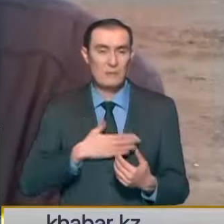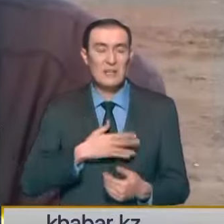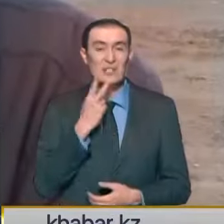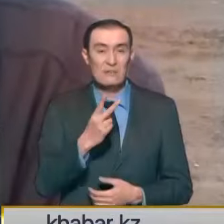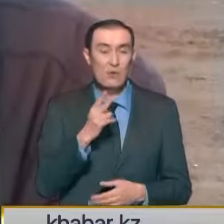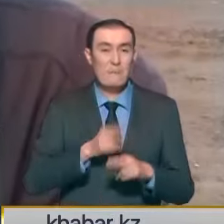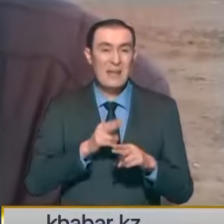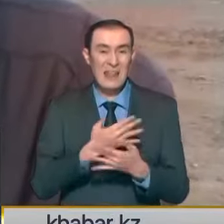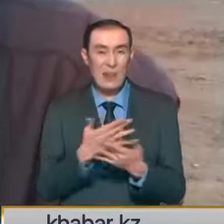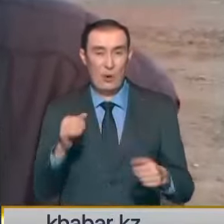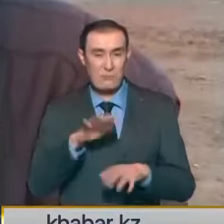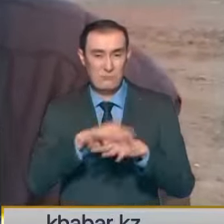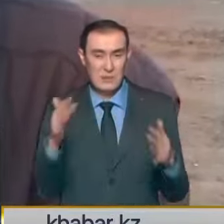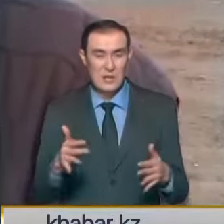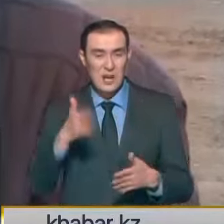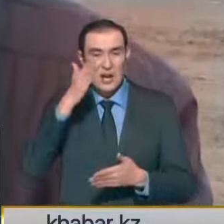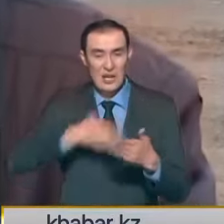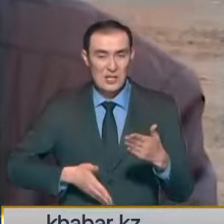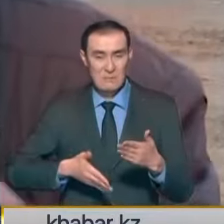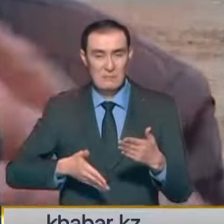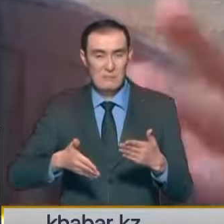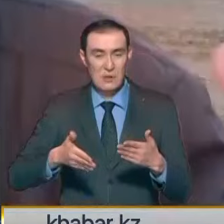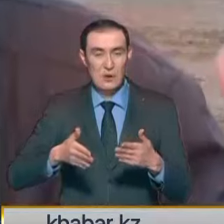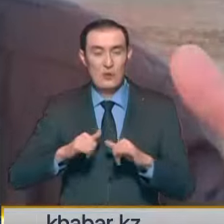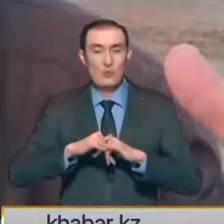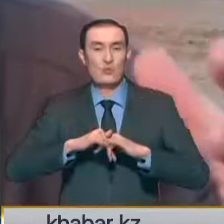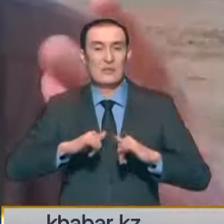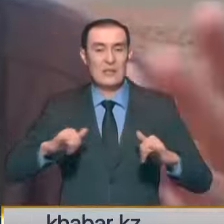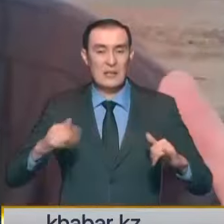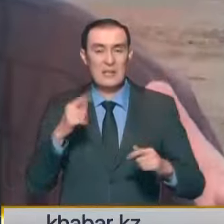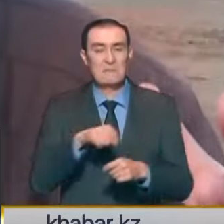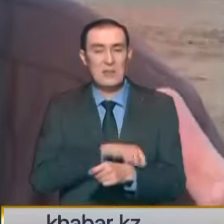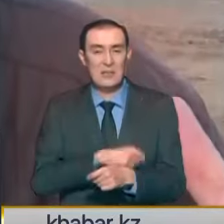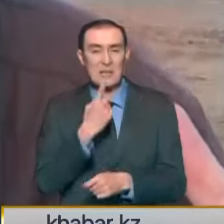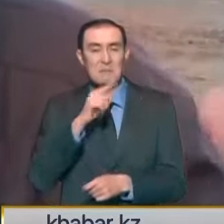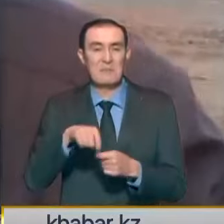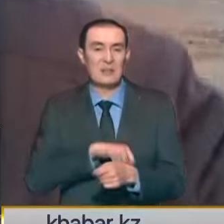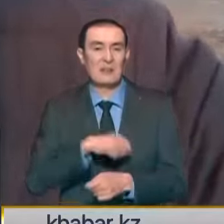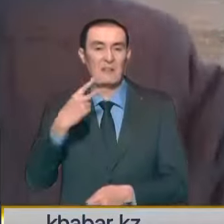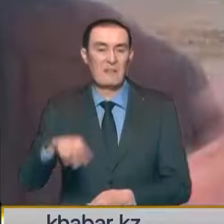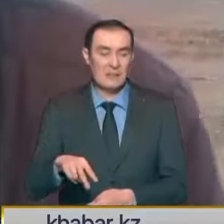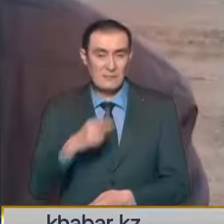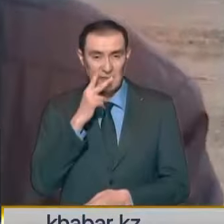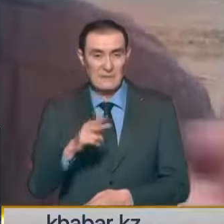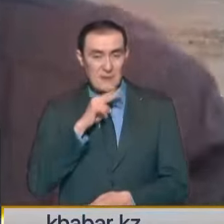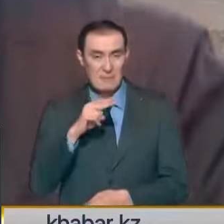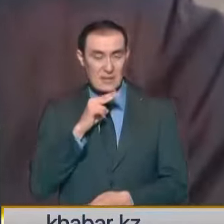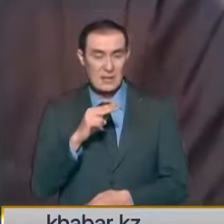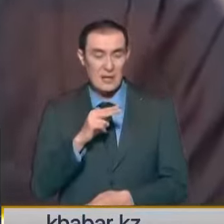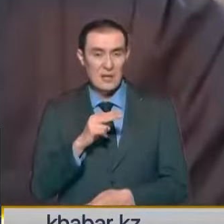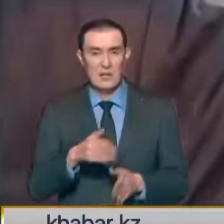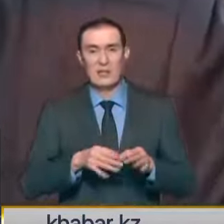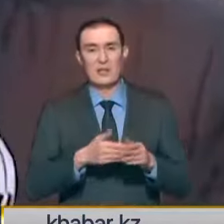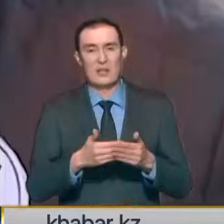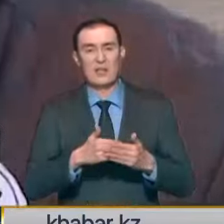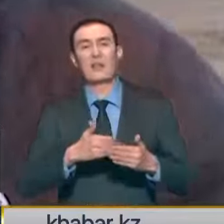2 металлоломов режем пополам. Удлиняем на метр, на 1,20 м машины. Вы обратили внимание? Нет, длинные